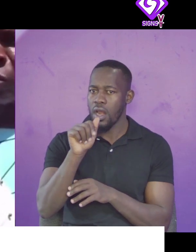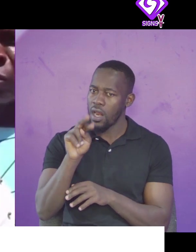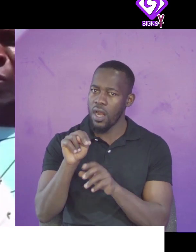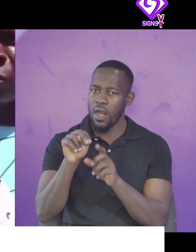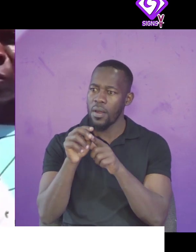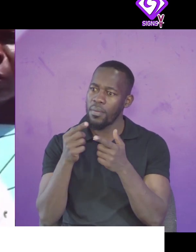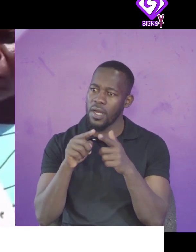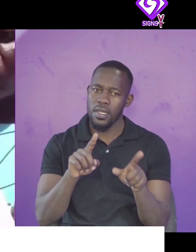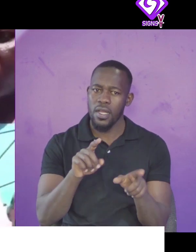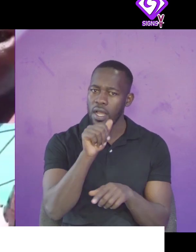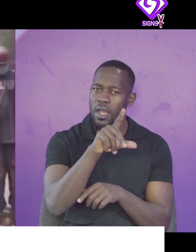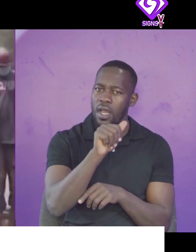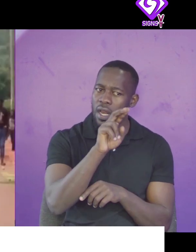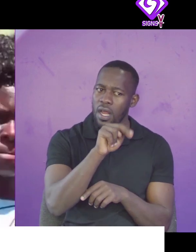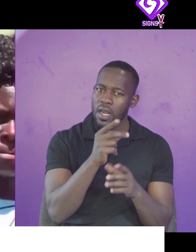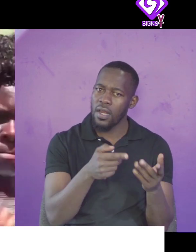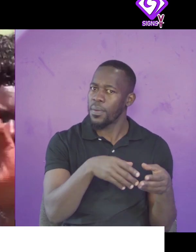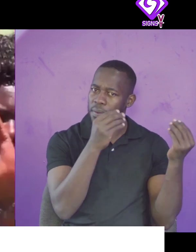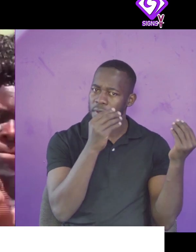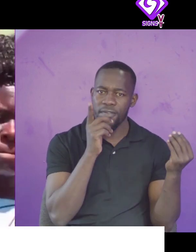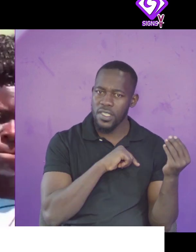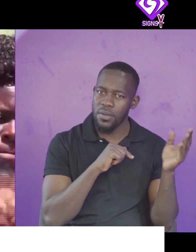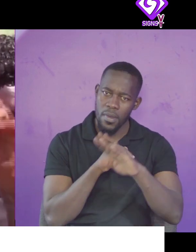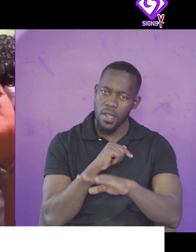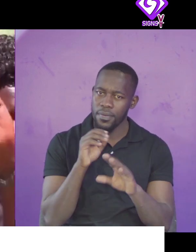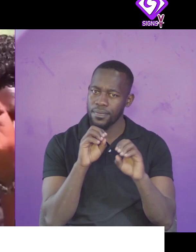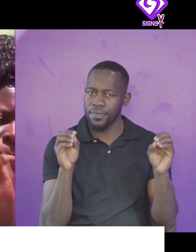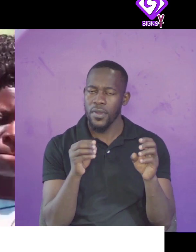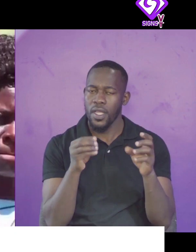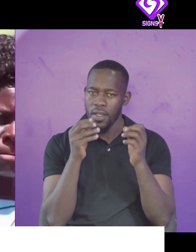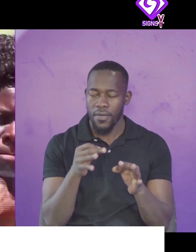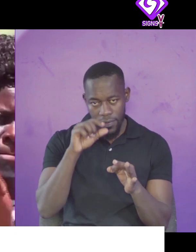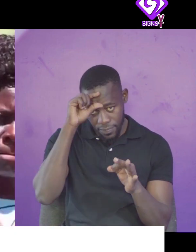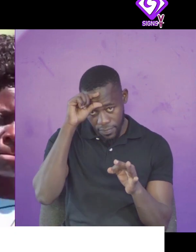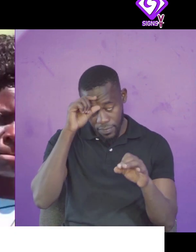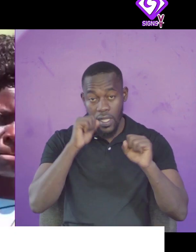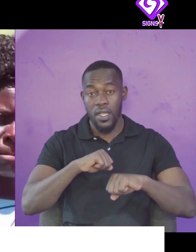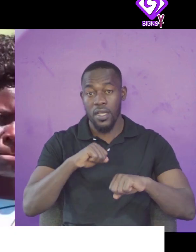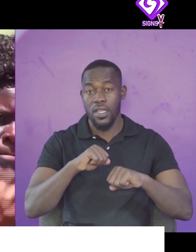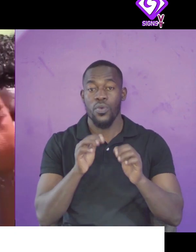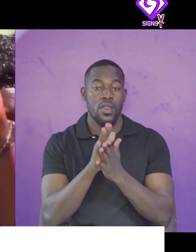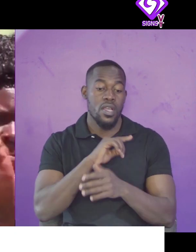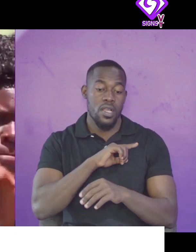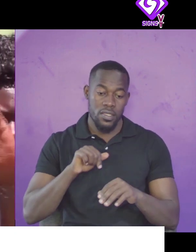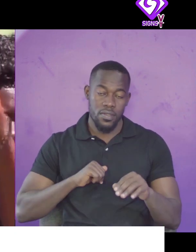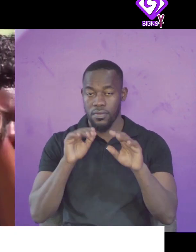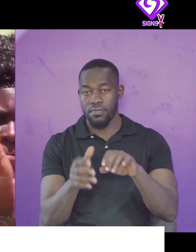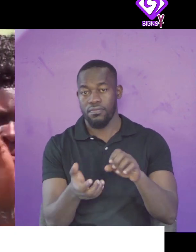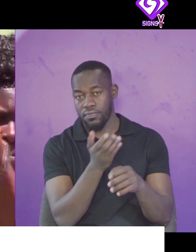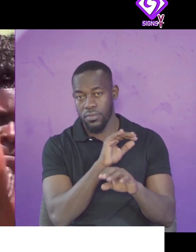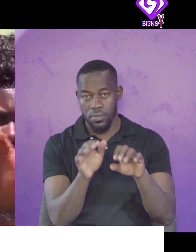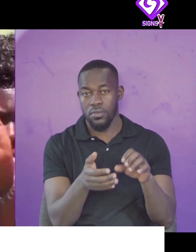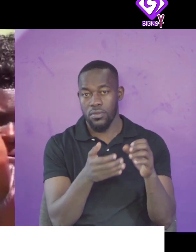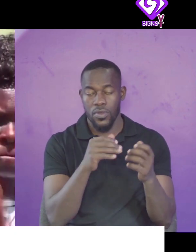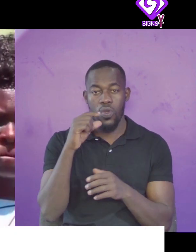Alan, mbona hamkunirudishia? If the government has agreed with us to mine gold, they must advertise